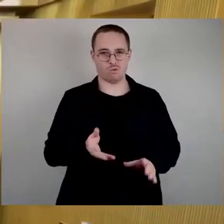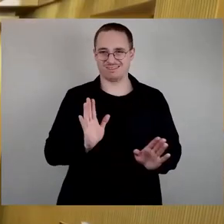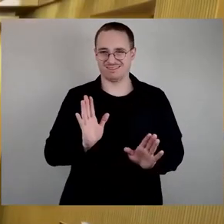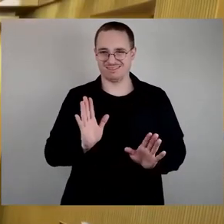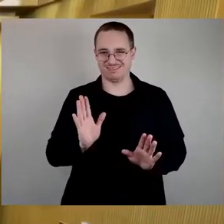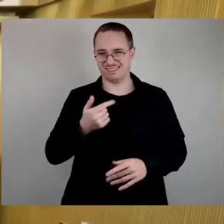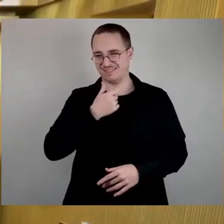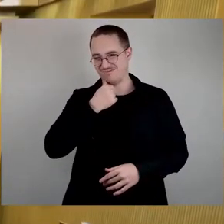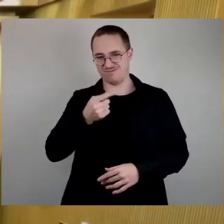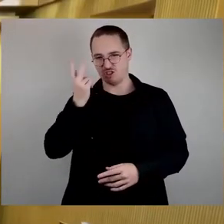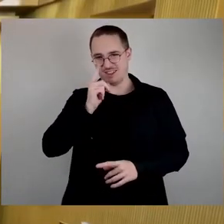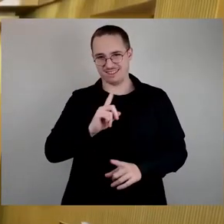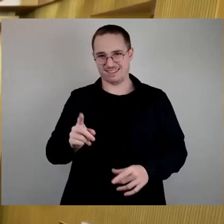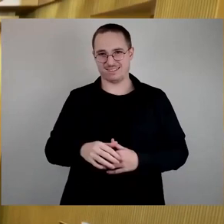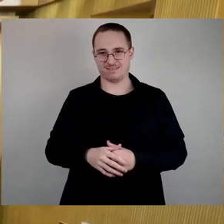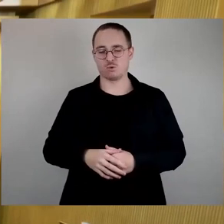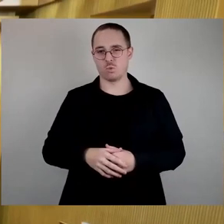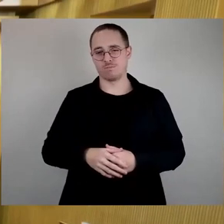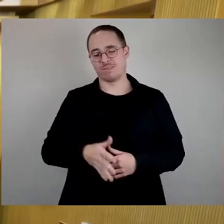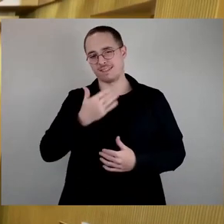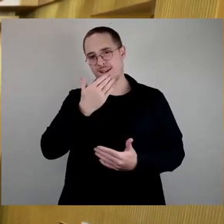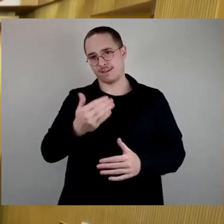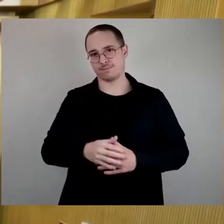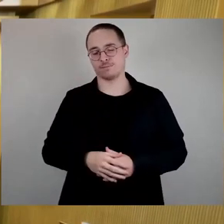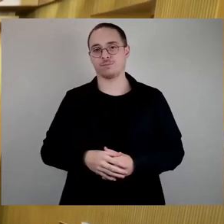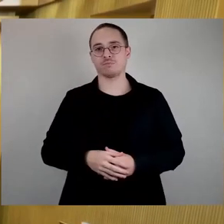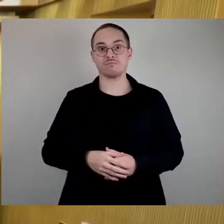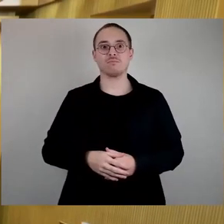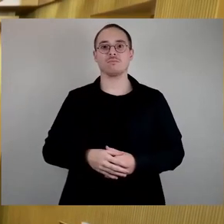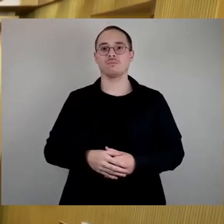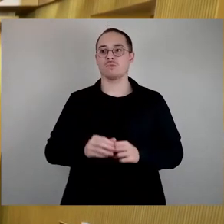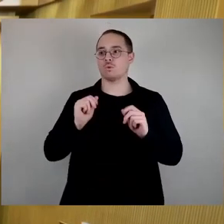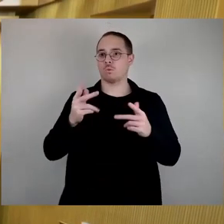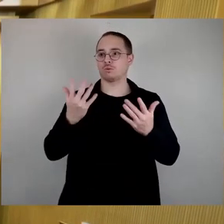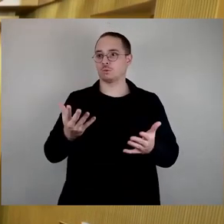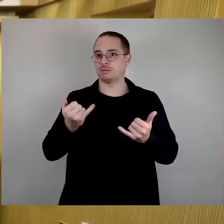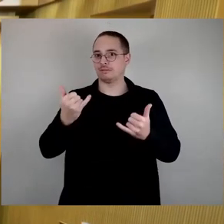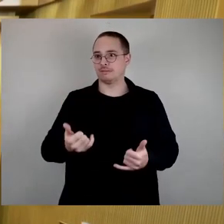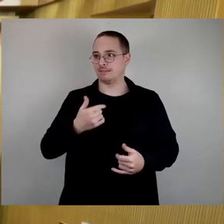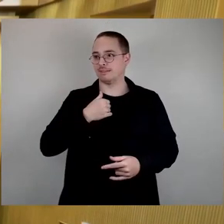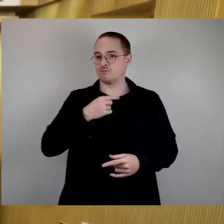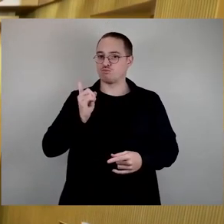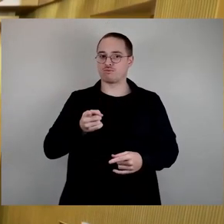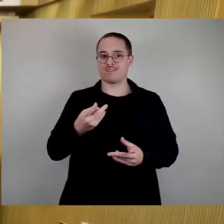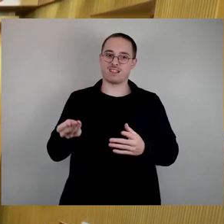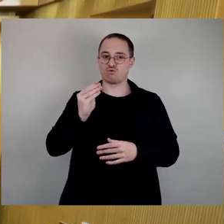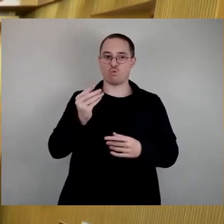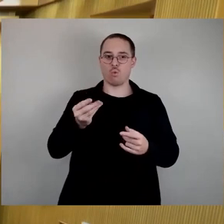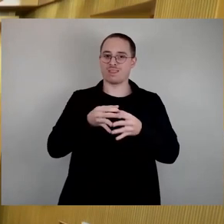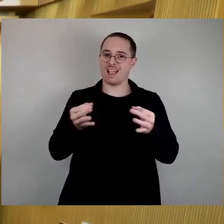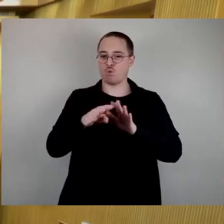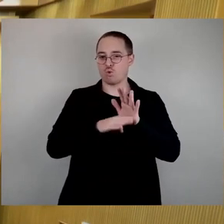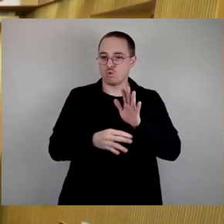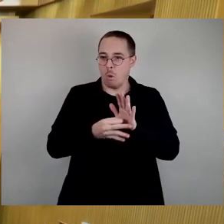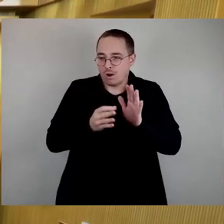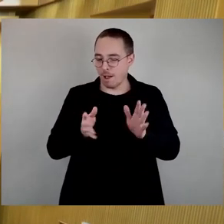So, das hat zu einer weiteren Wortmeldung gebracht. Ich hatte schon Angst, dass ich noch einen weiteren Tagesordnungspunkt heute dran nehmen muss. Herr Lichti, bitte schön.